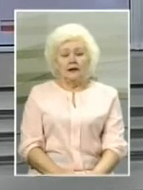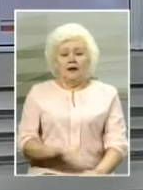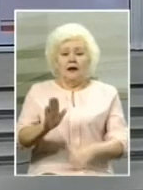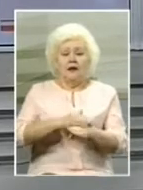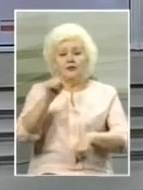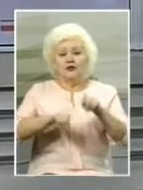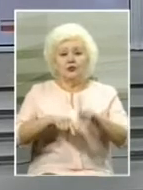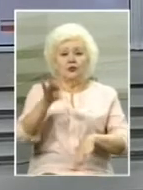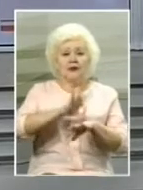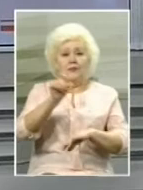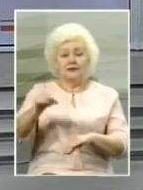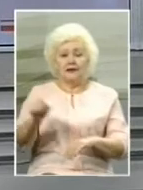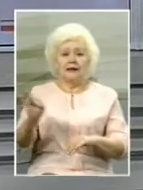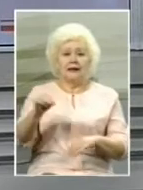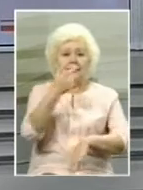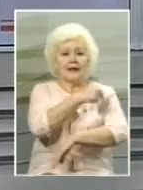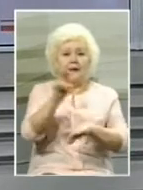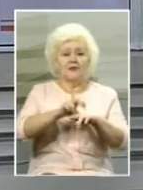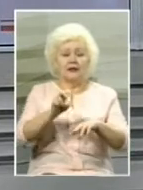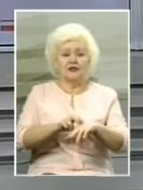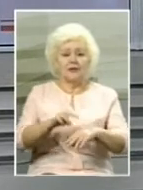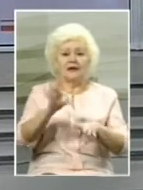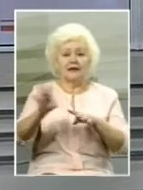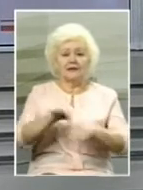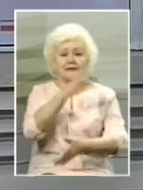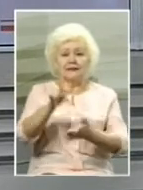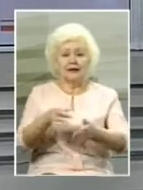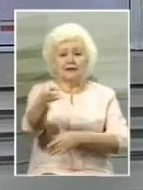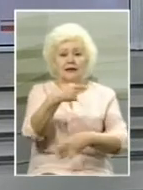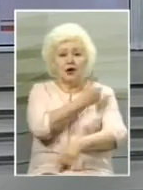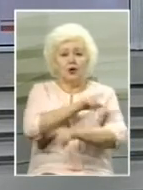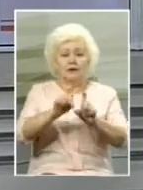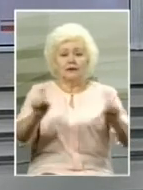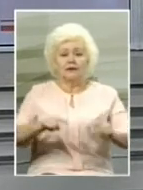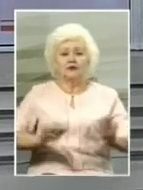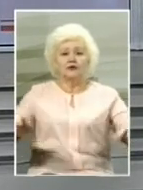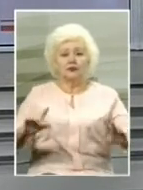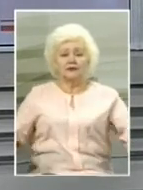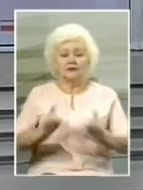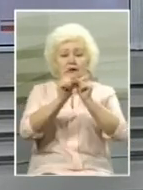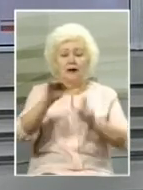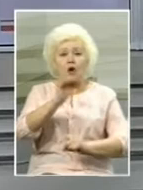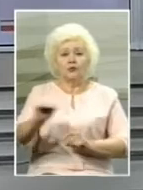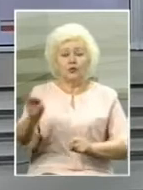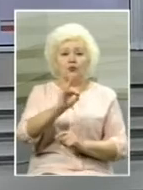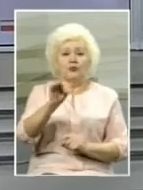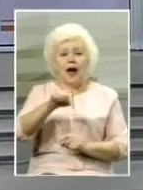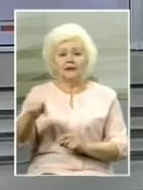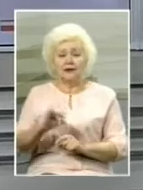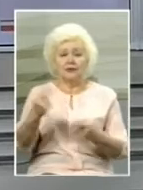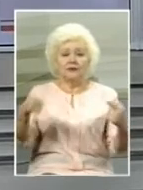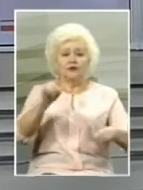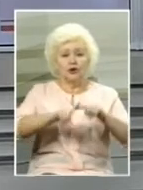Між родичами пацієнтки та медиками Генічеської центральної районної лікарні стався конфлікт. Онука Юлія Антипенко та інші